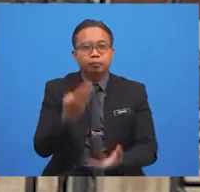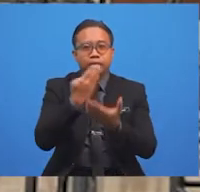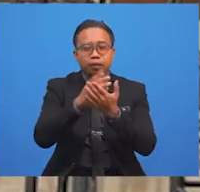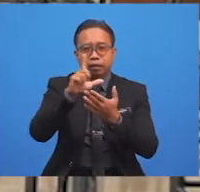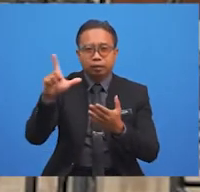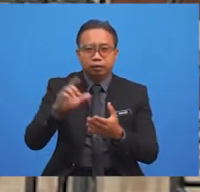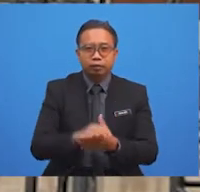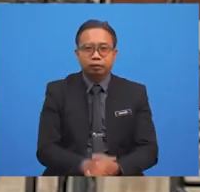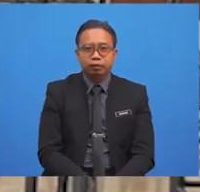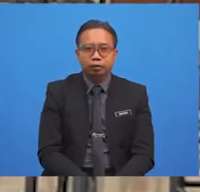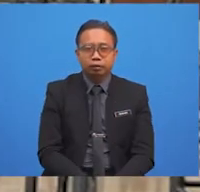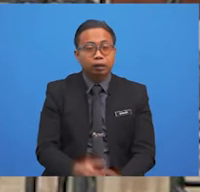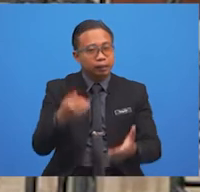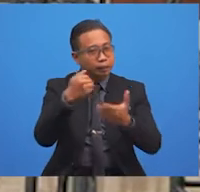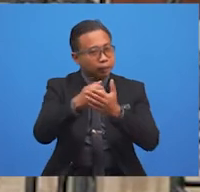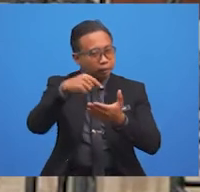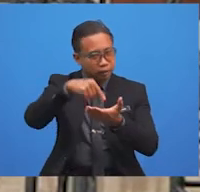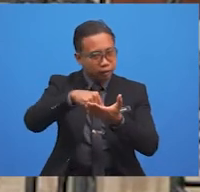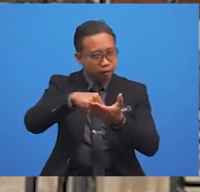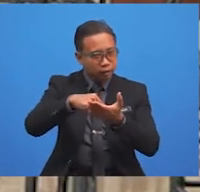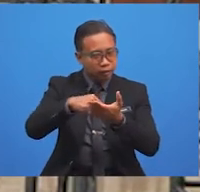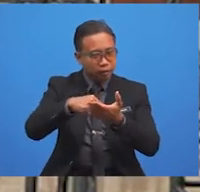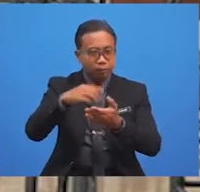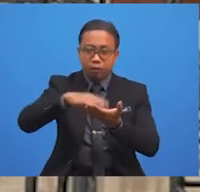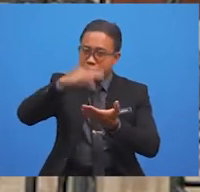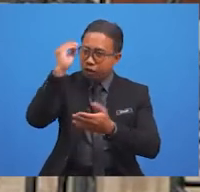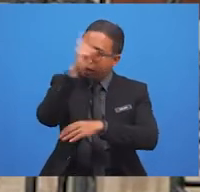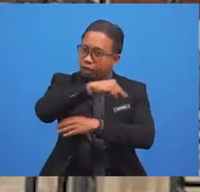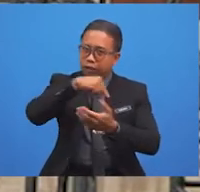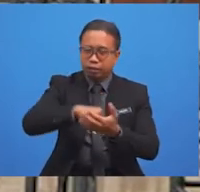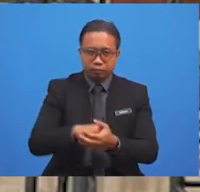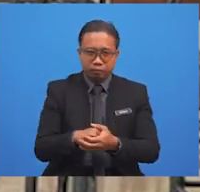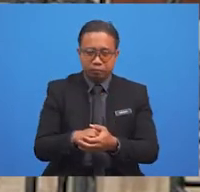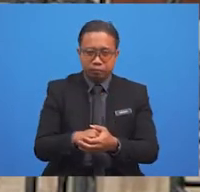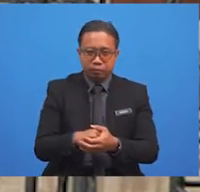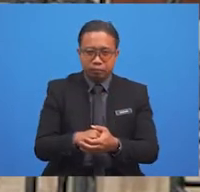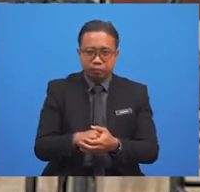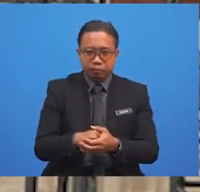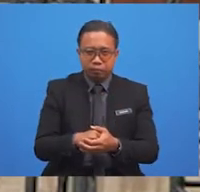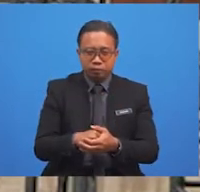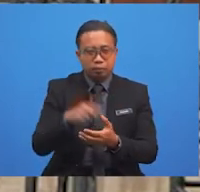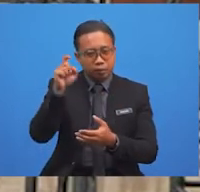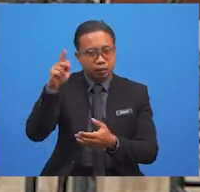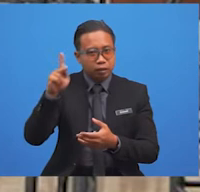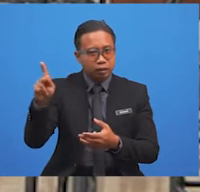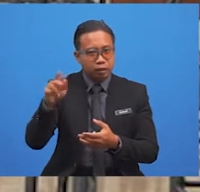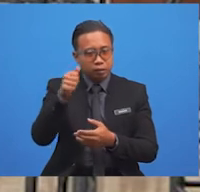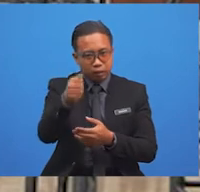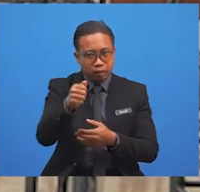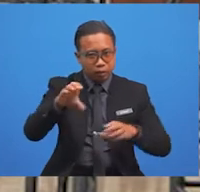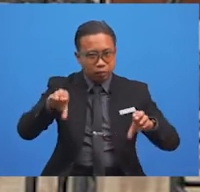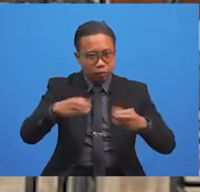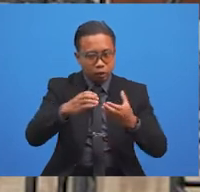Baiklah, murid-murid. Sampai di sini dahulu pembelajaran kita pada hari ini. Pastikan anda